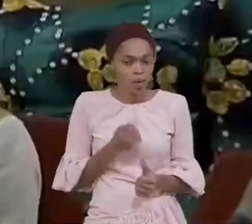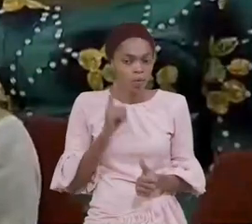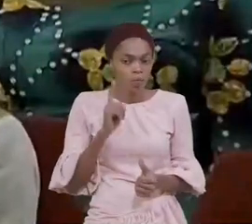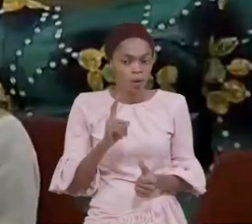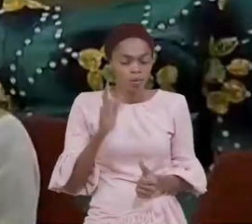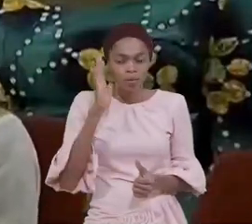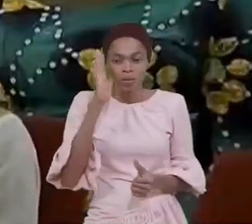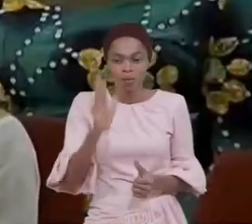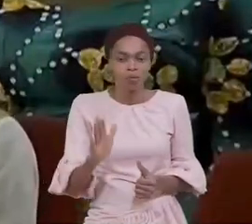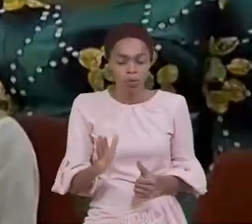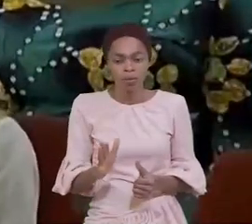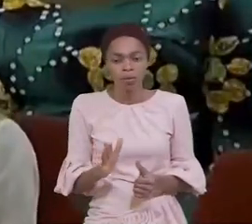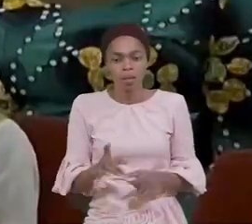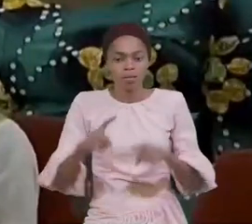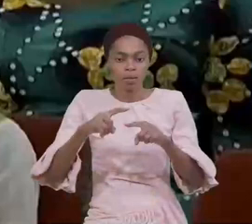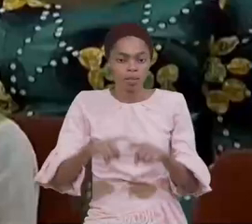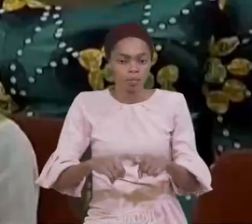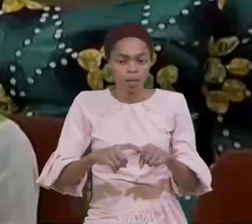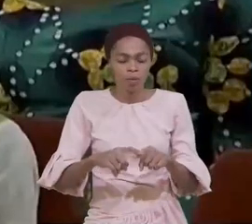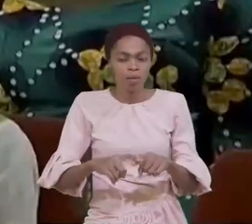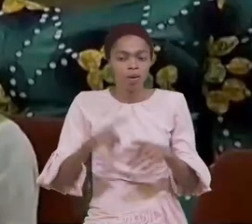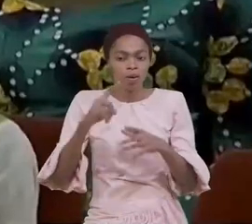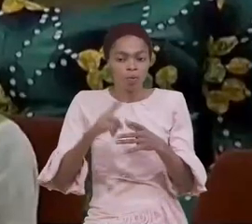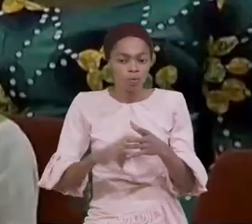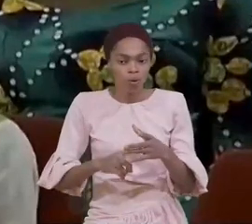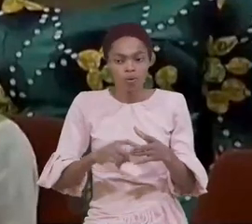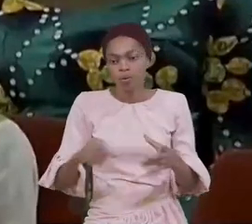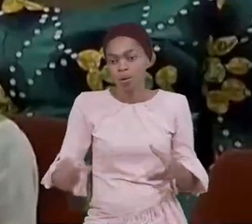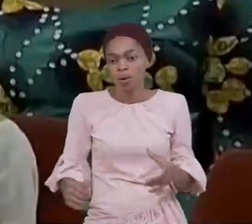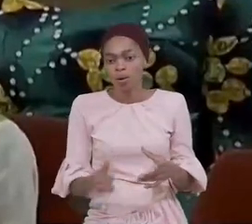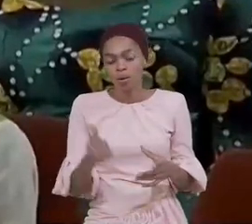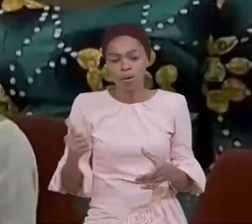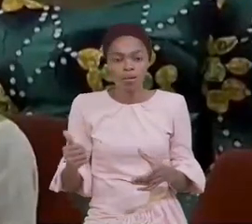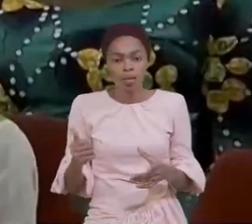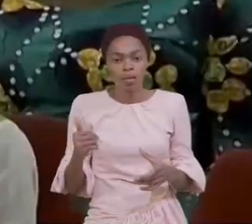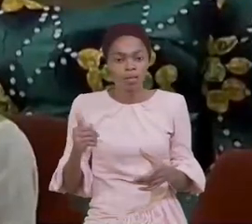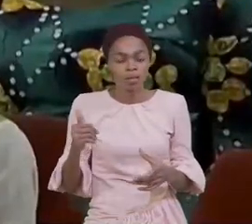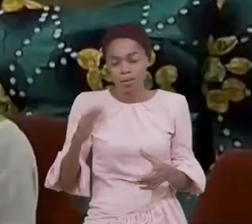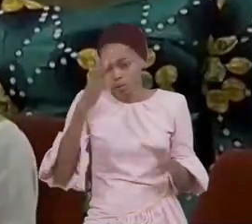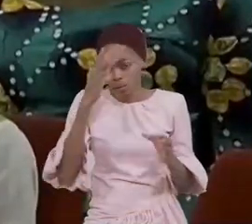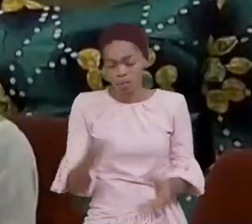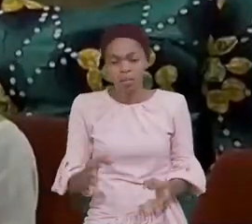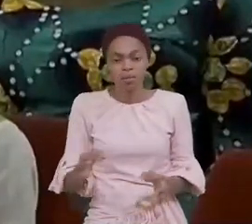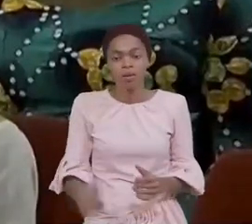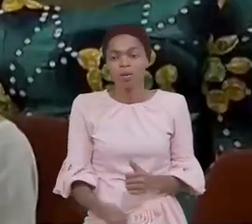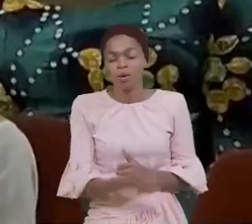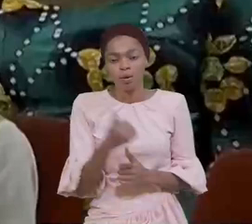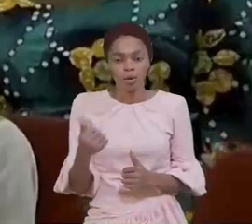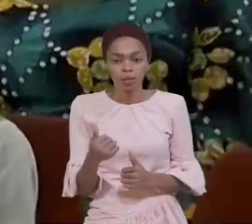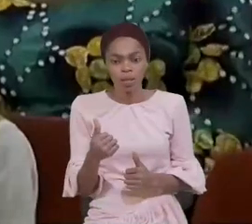détermine le reste de ce qu'ils feront. Nous allons au